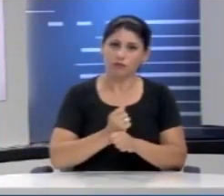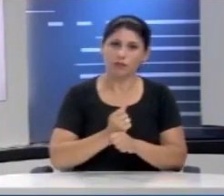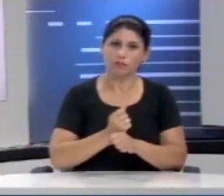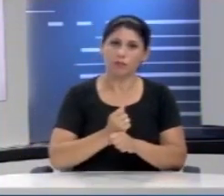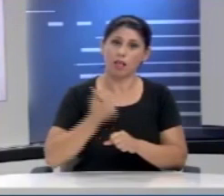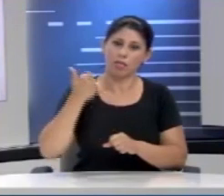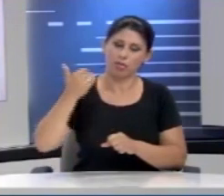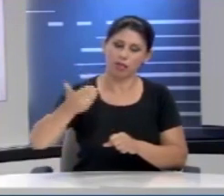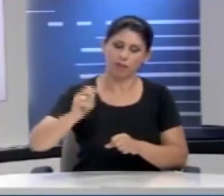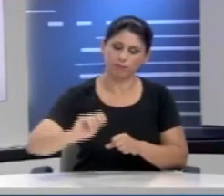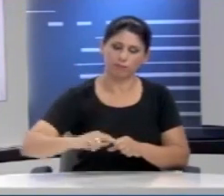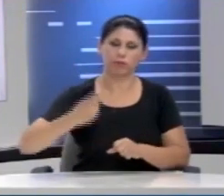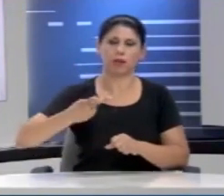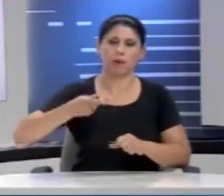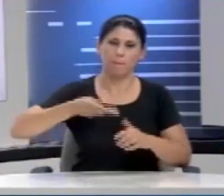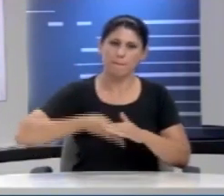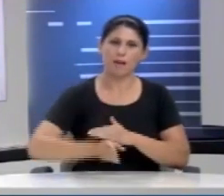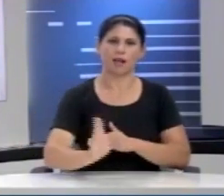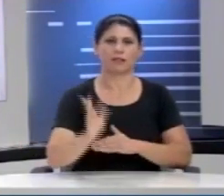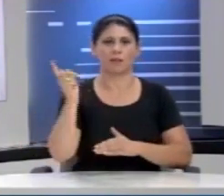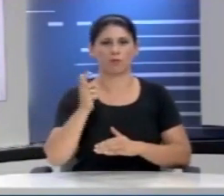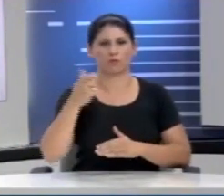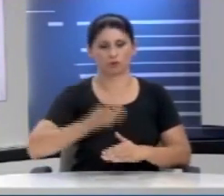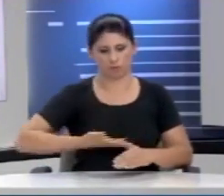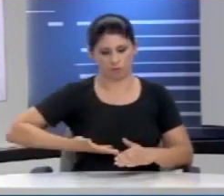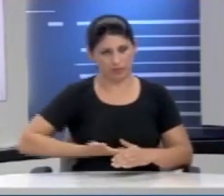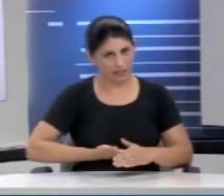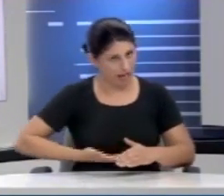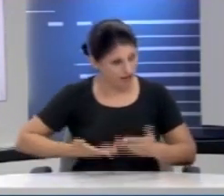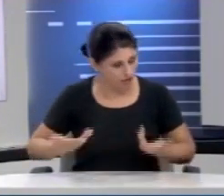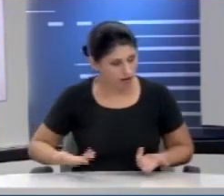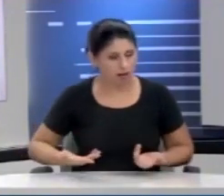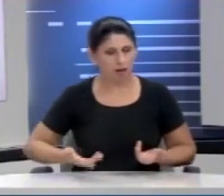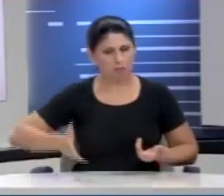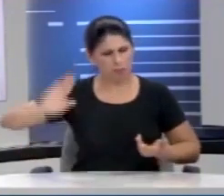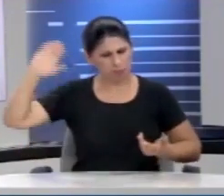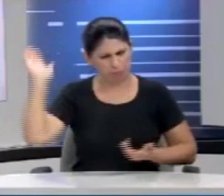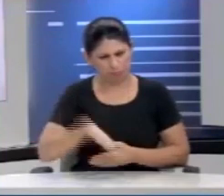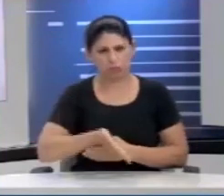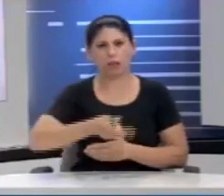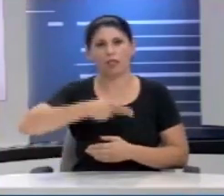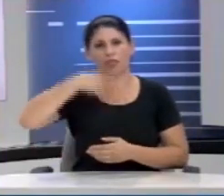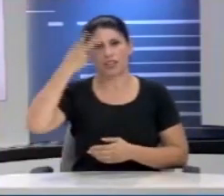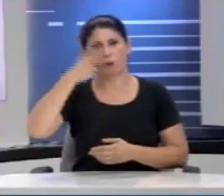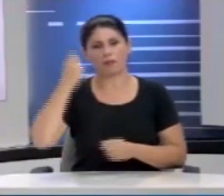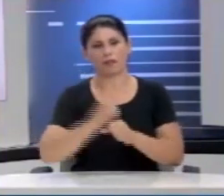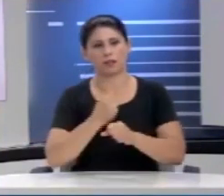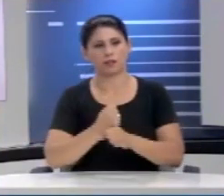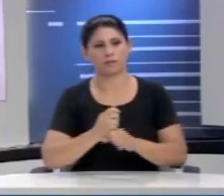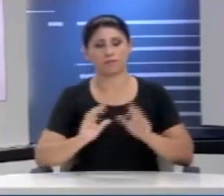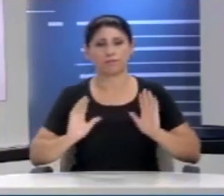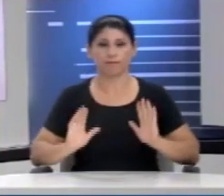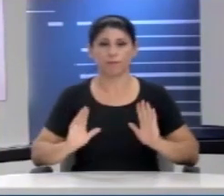θα προκύψει μέσα από μισθούς πείνας, από τσάκισμα των δικαιωμάτων των εργαζομένων.